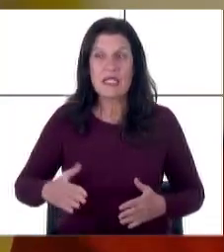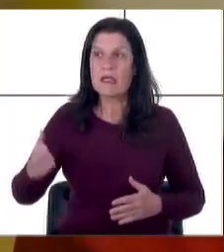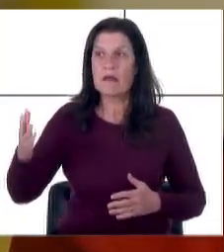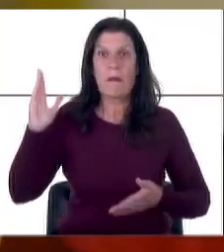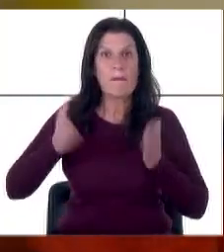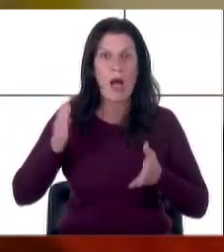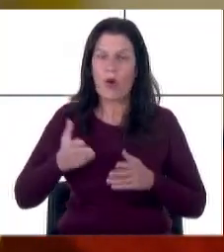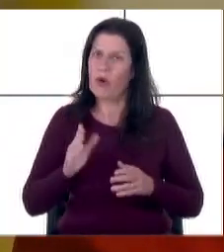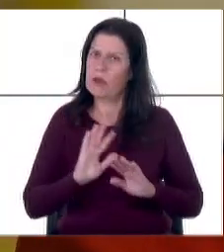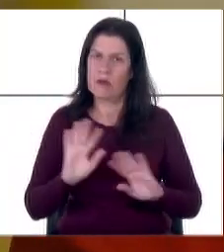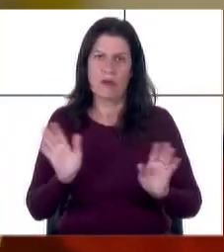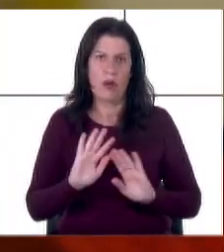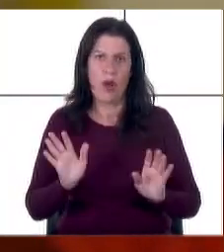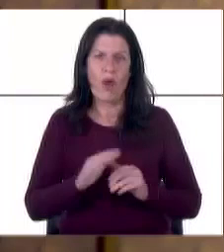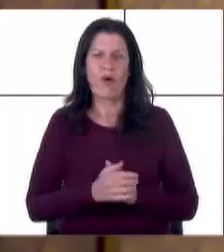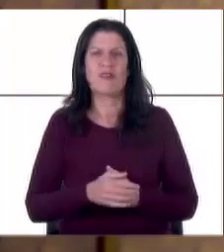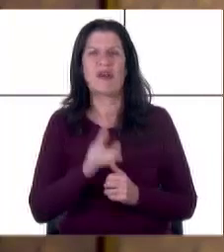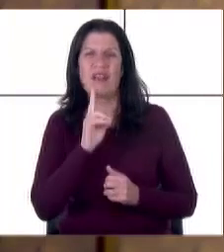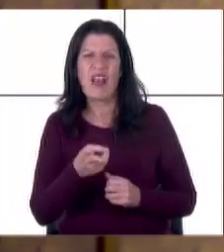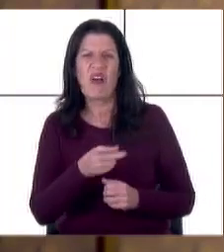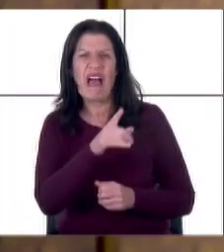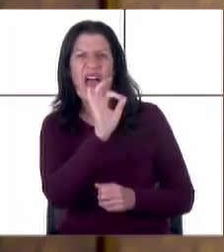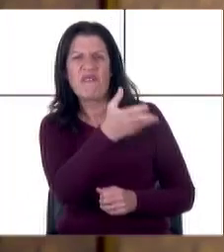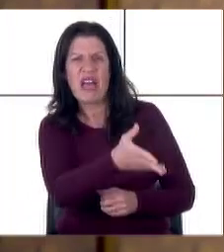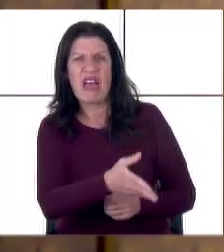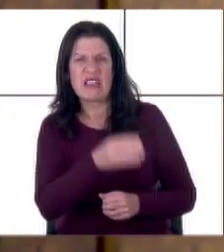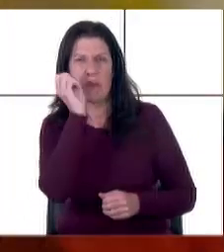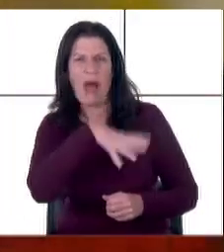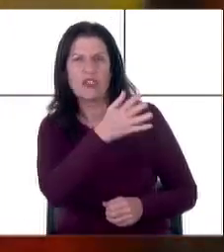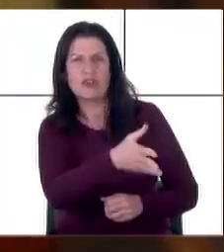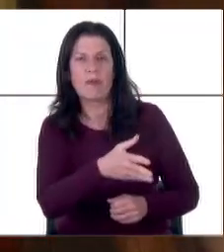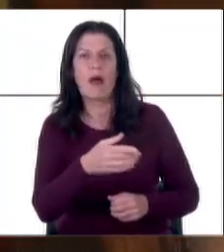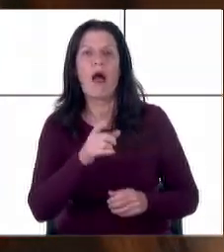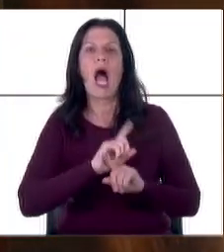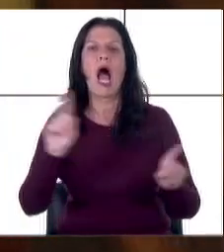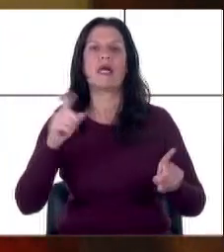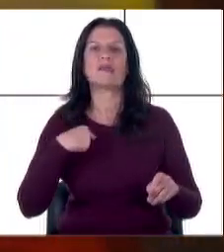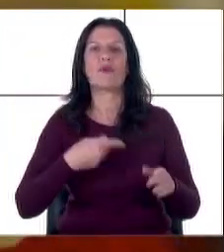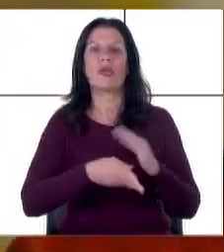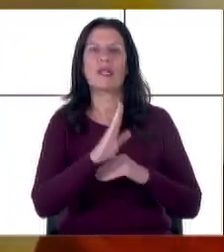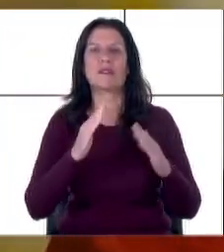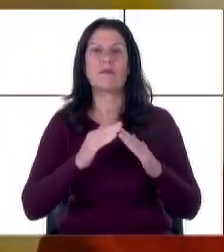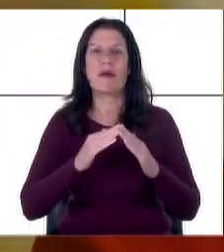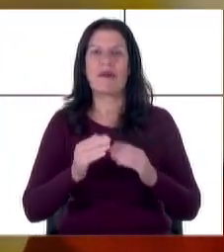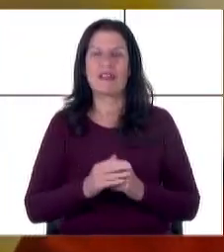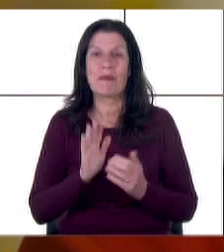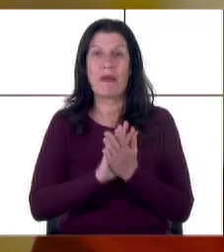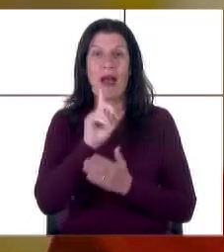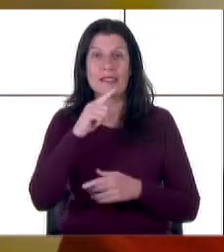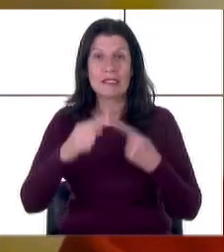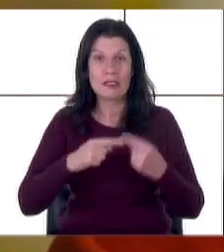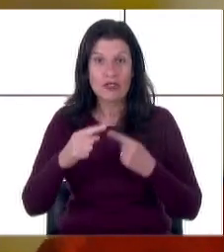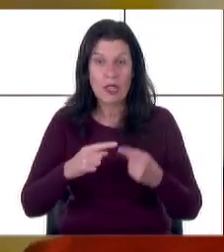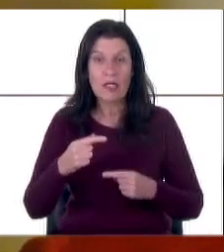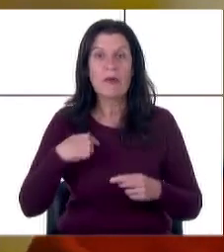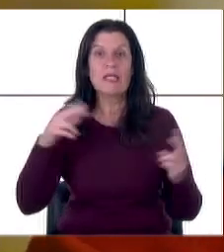זה היה אפס מאופס, פח אשפה. היה אסור לי לצאת מהבית. בוא נגיד ככה שב-11 שנים נפגשתי עם חברות